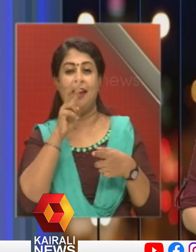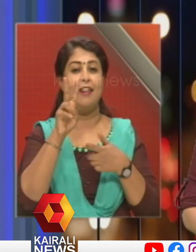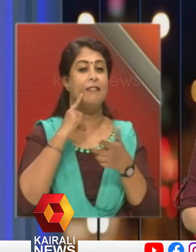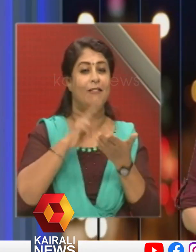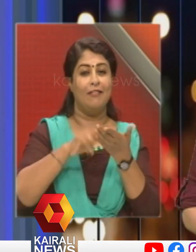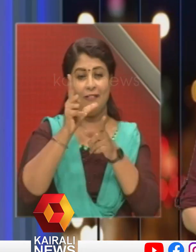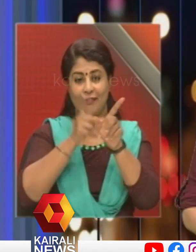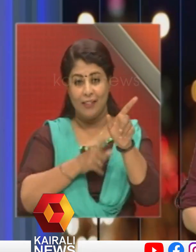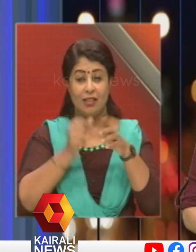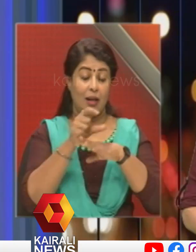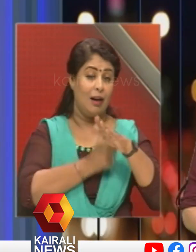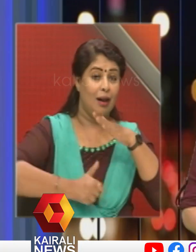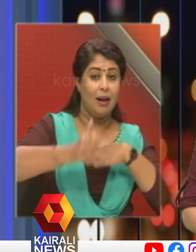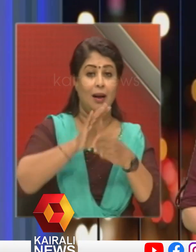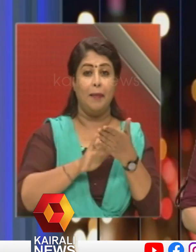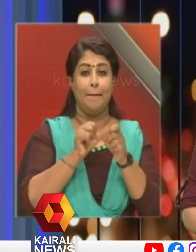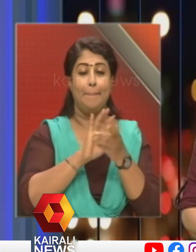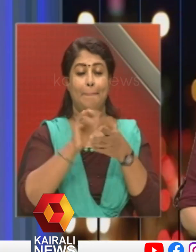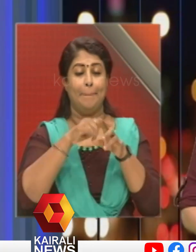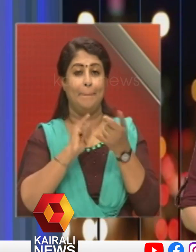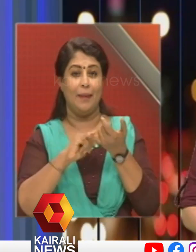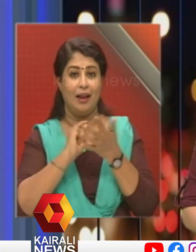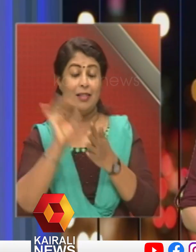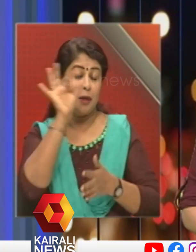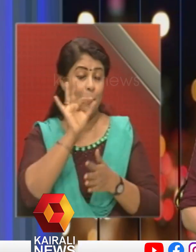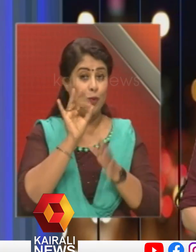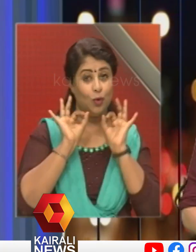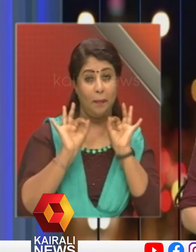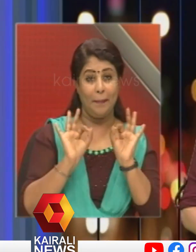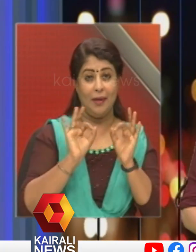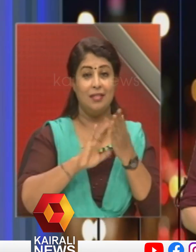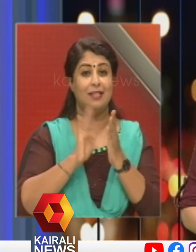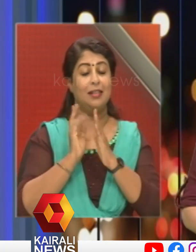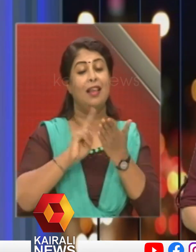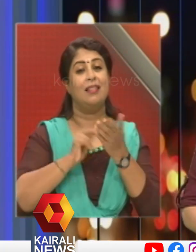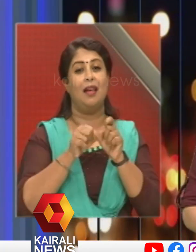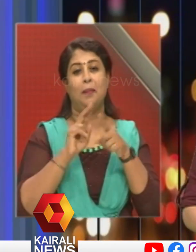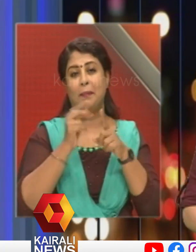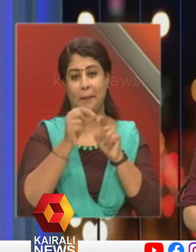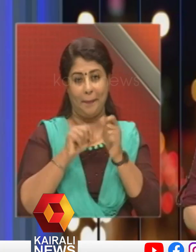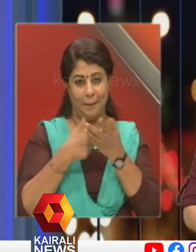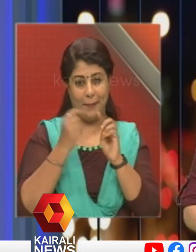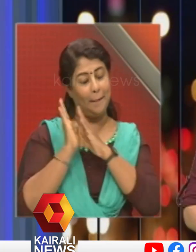സംവിധായകനായി മഹേഷ് നാരായണൻ തെരഞ്ഞെടുക്കപ്പെട്ടപ്പോൾ മികച്ച ചിത്രമായി നന്പകൽ നേരത്ത് മയക്കം അംഗീകാരം